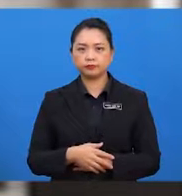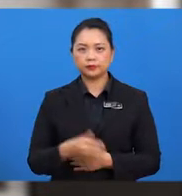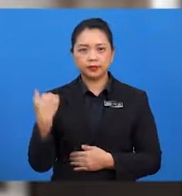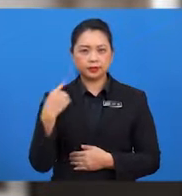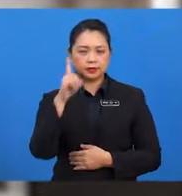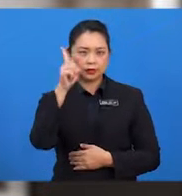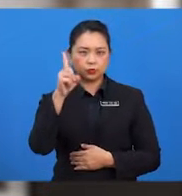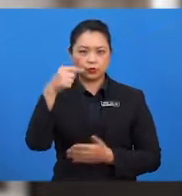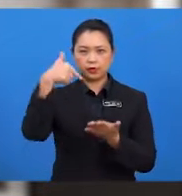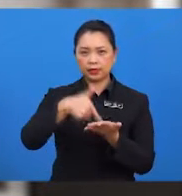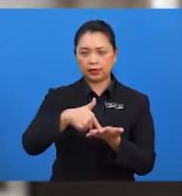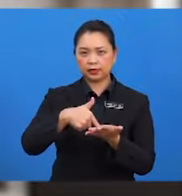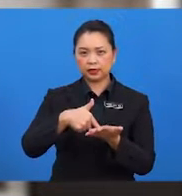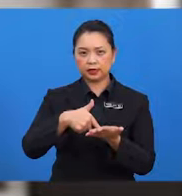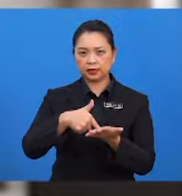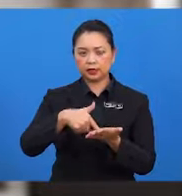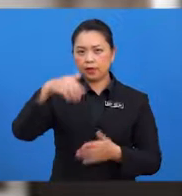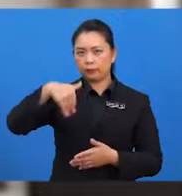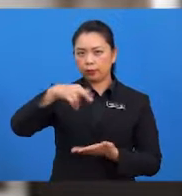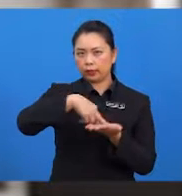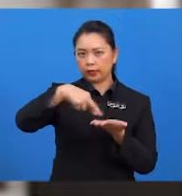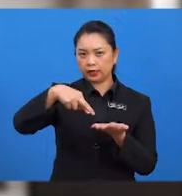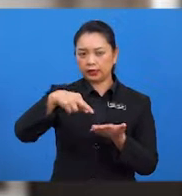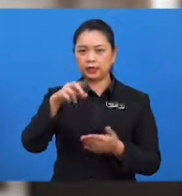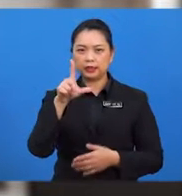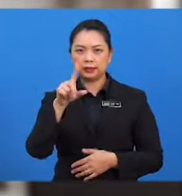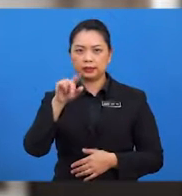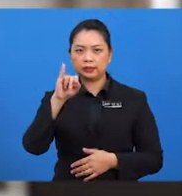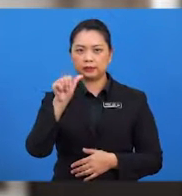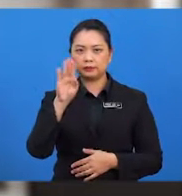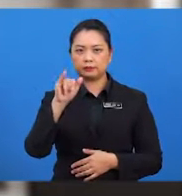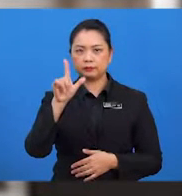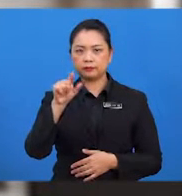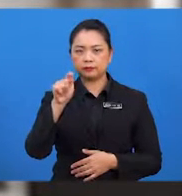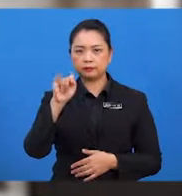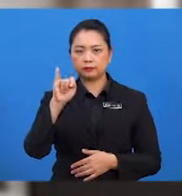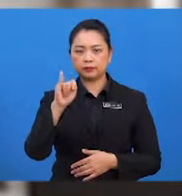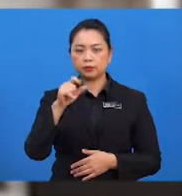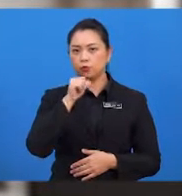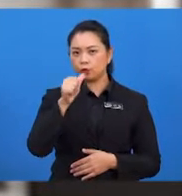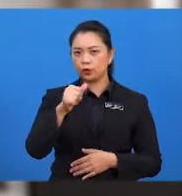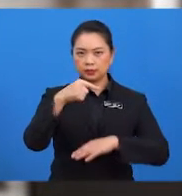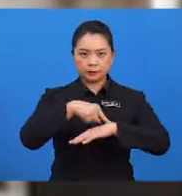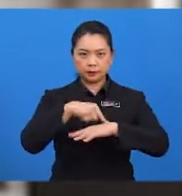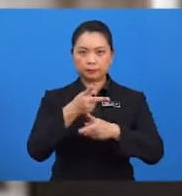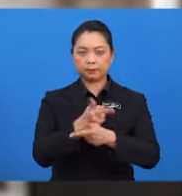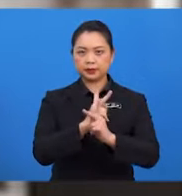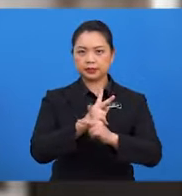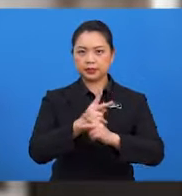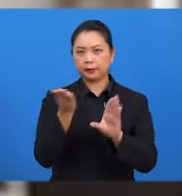RM67,460. Ada satu lagi komponen yang belum direkod iaitu liabiliti bukan semasa. Pinjaman